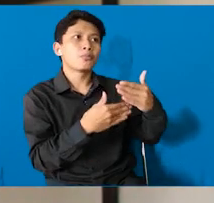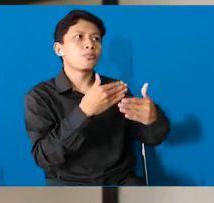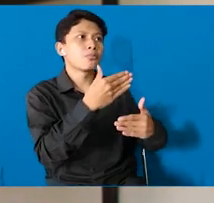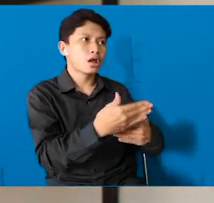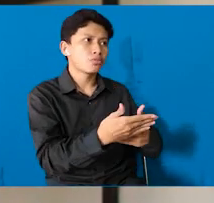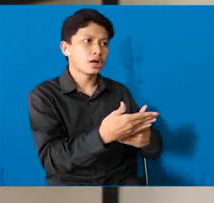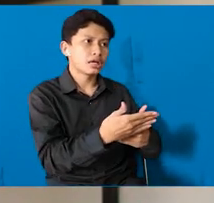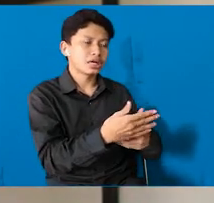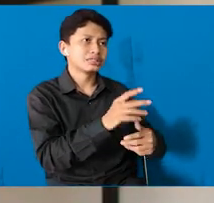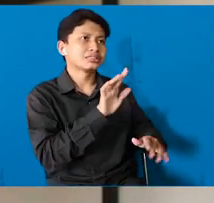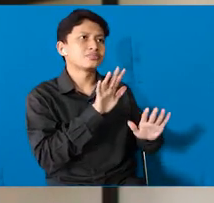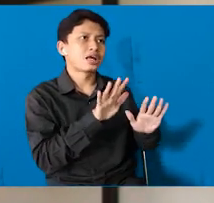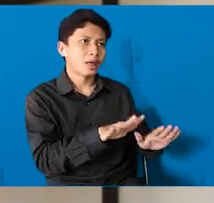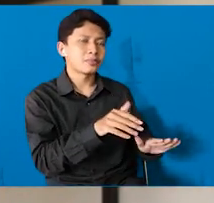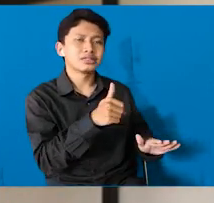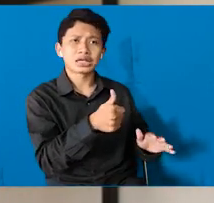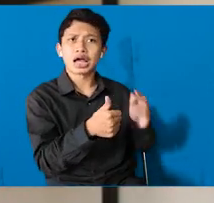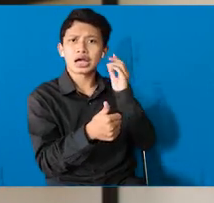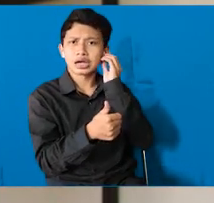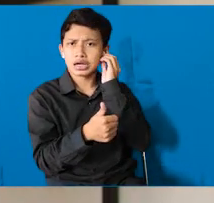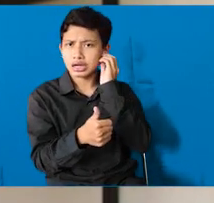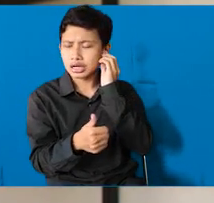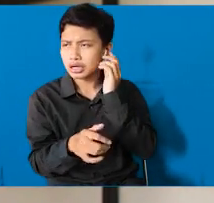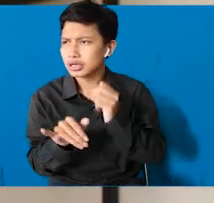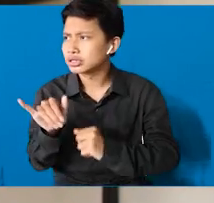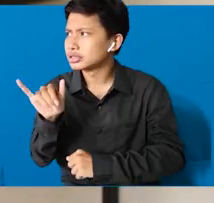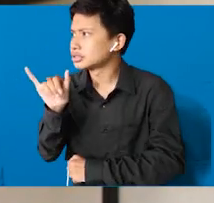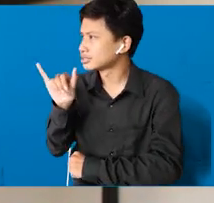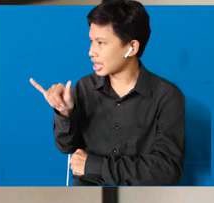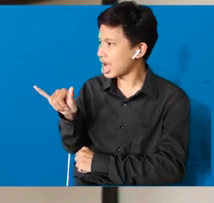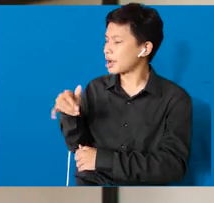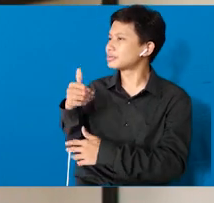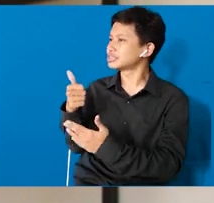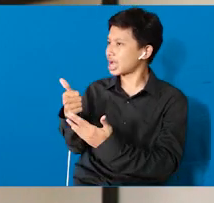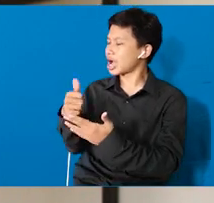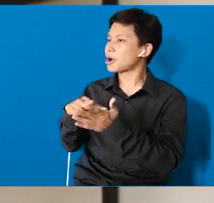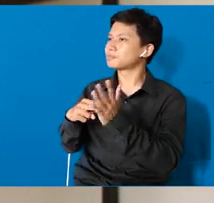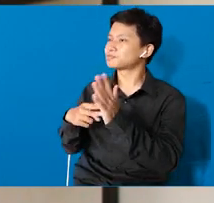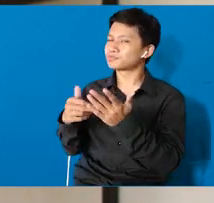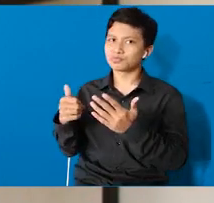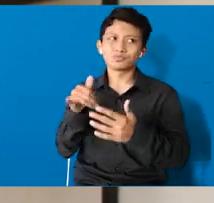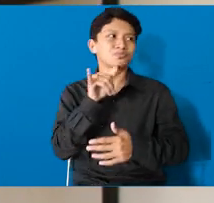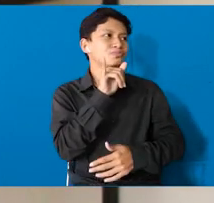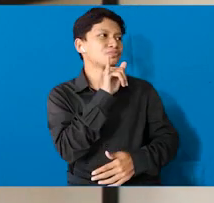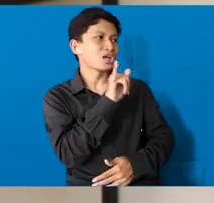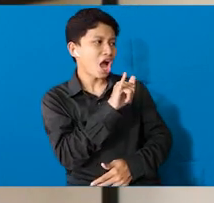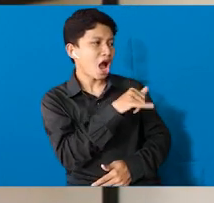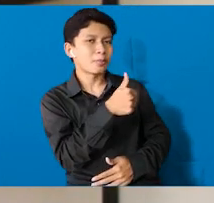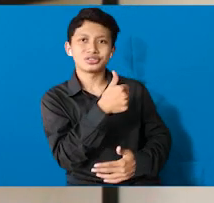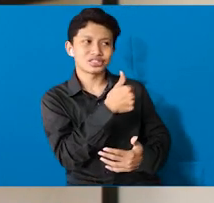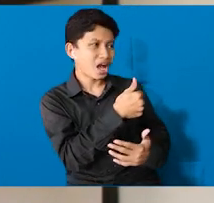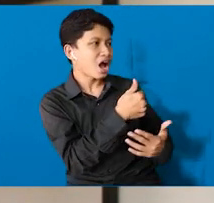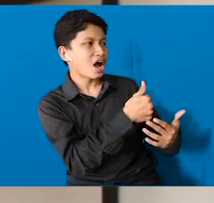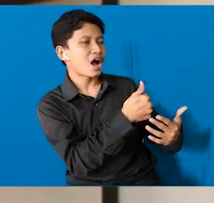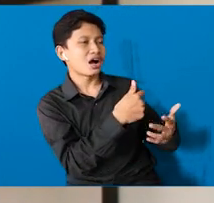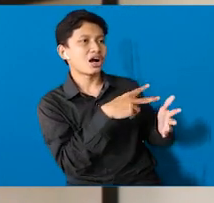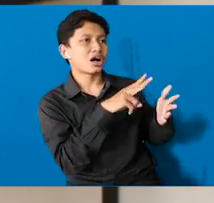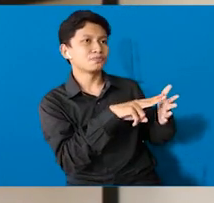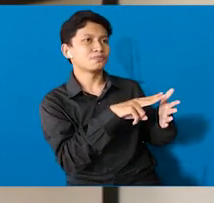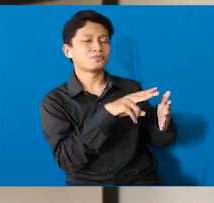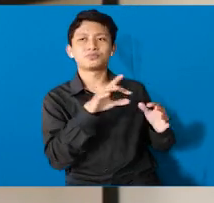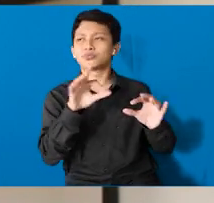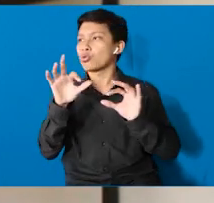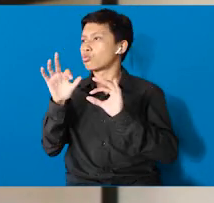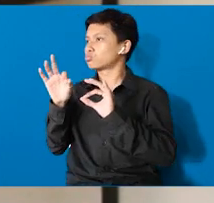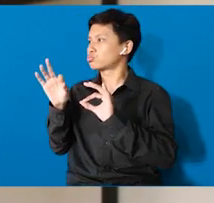melakukan screening yang sederhana begitu ya. Iya, berarti ada keterampilan yang tambah untuk teman-teman difabel.